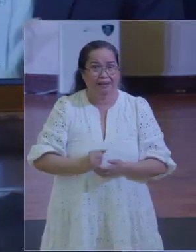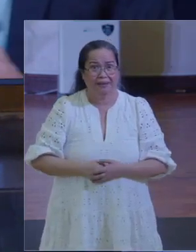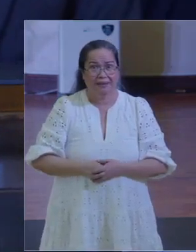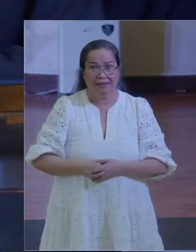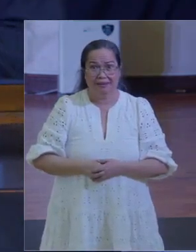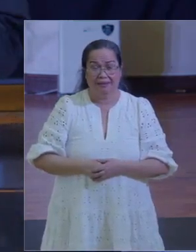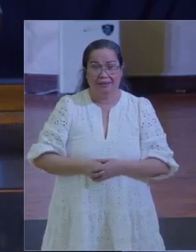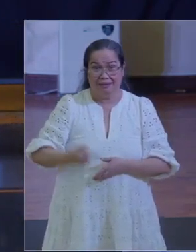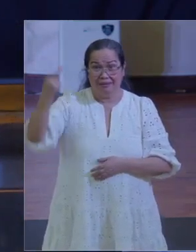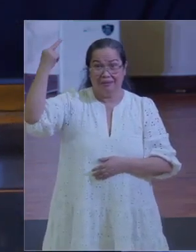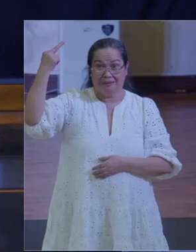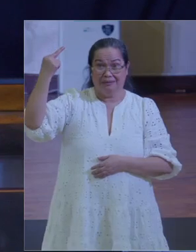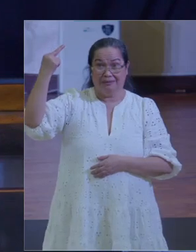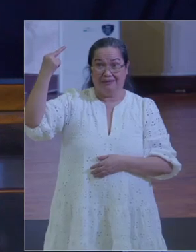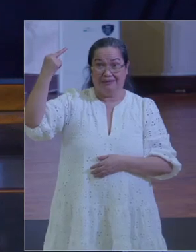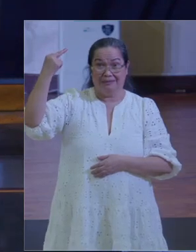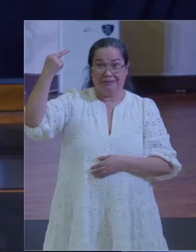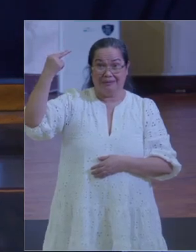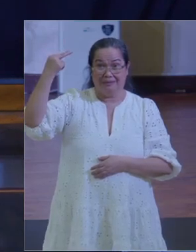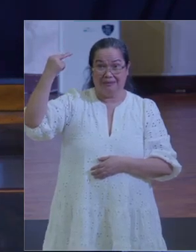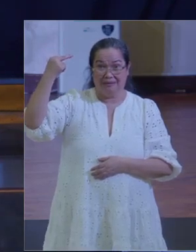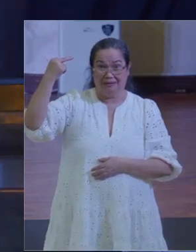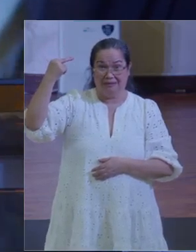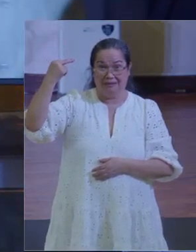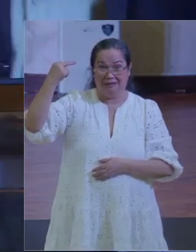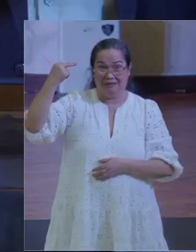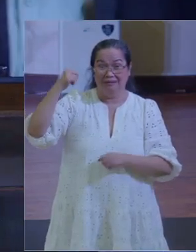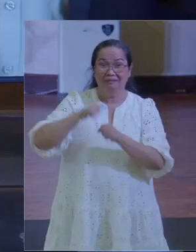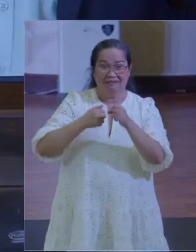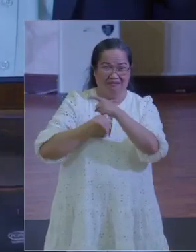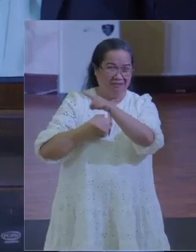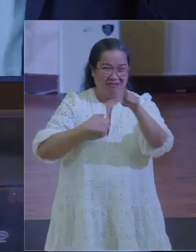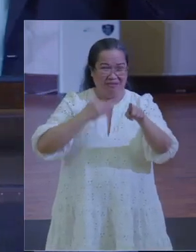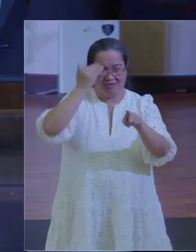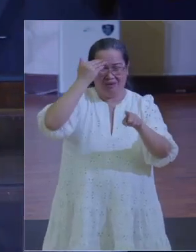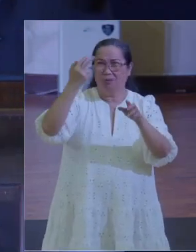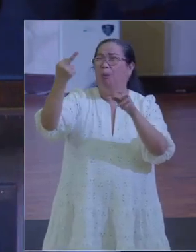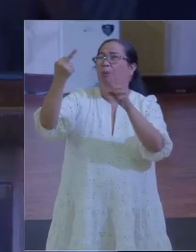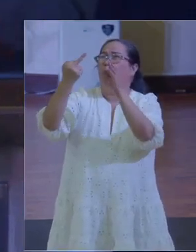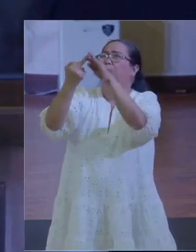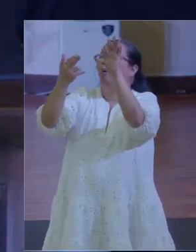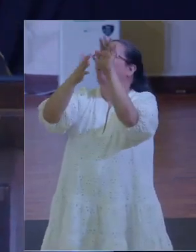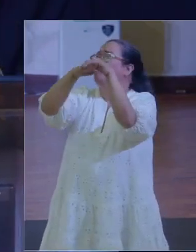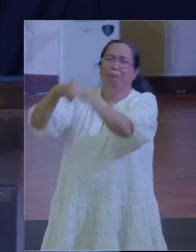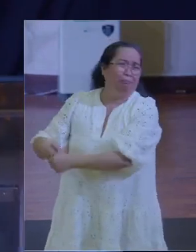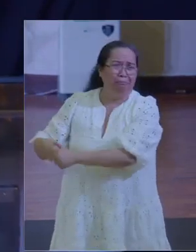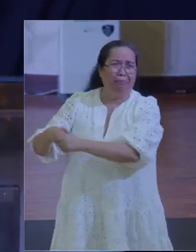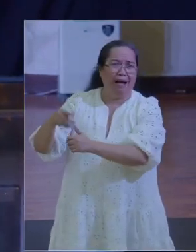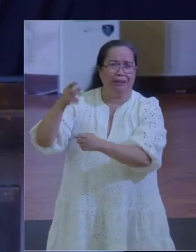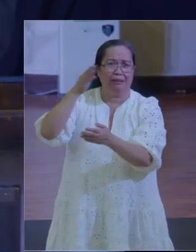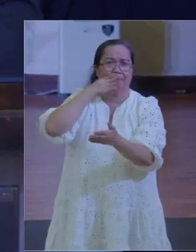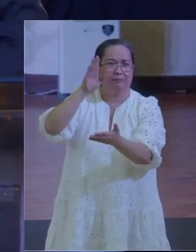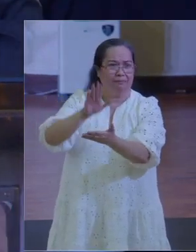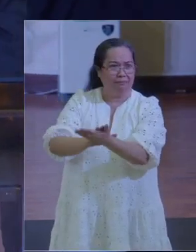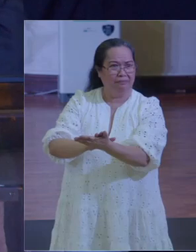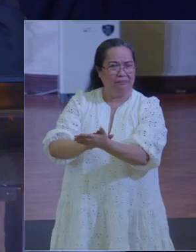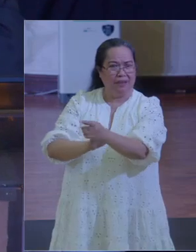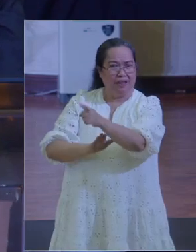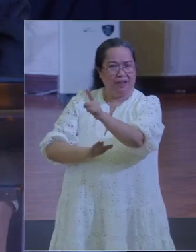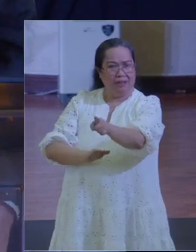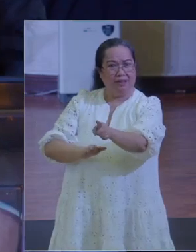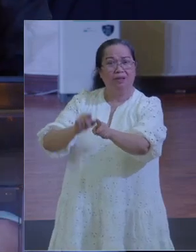even in private. Hindi maganda. So, yung kontekstong yun, kaya sinabi, kaya